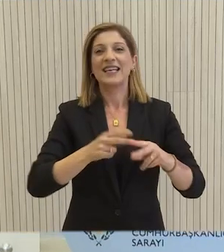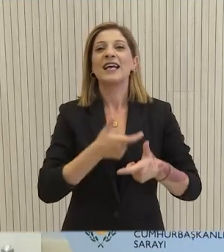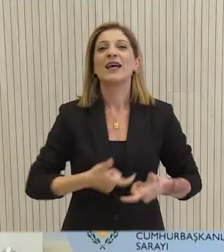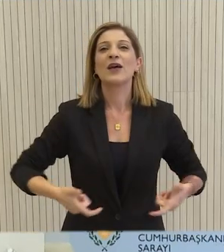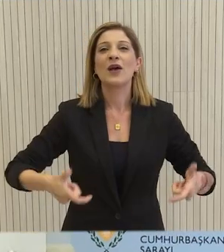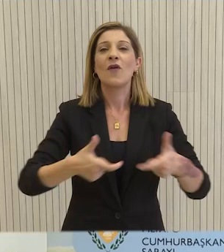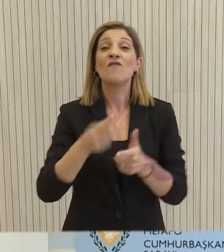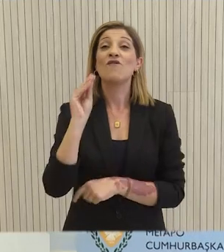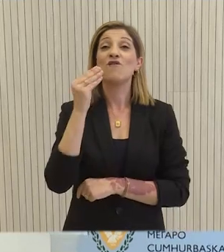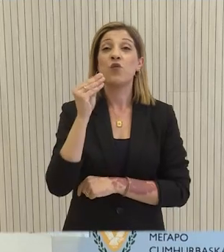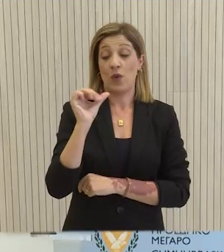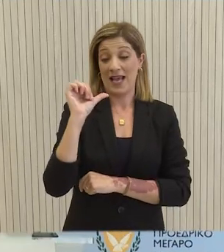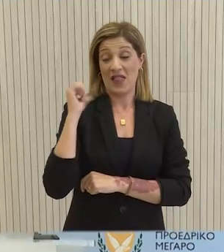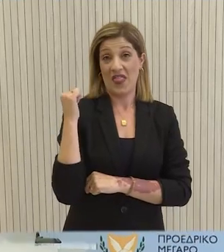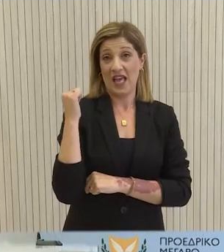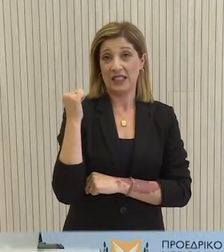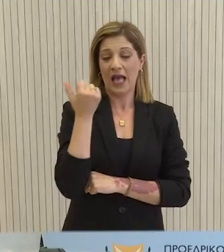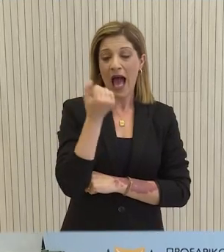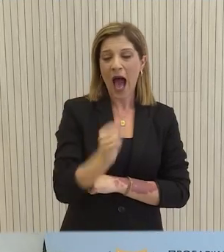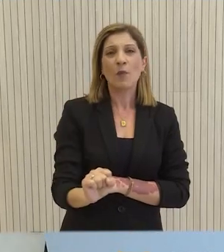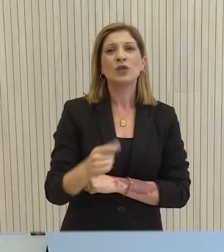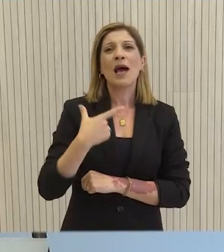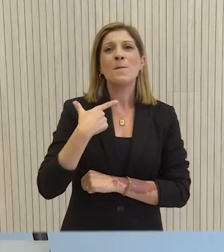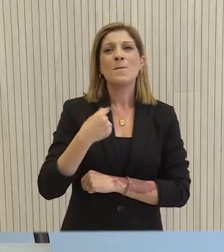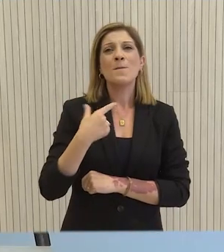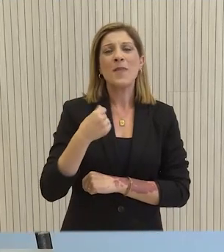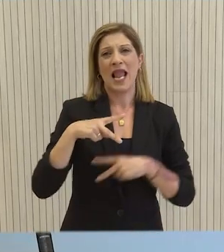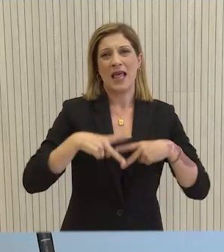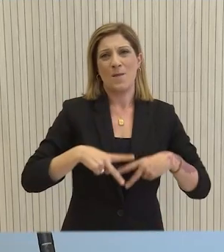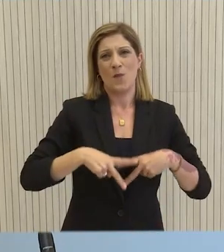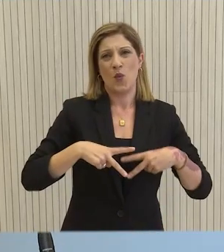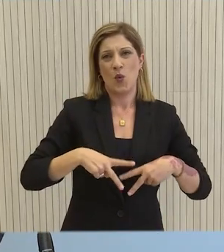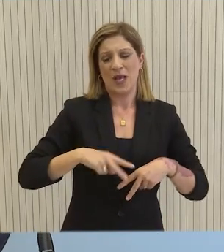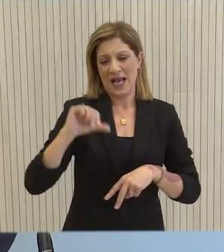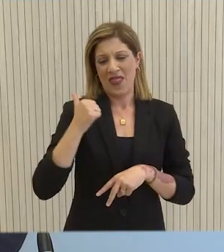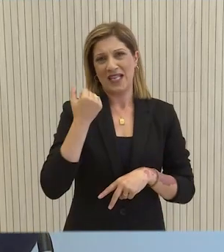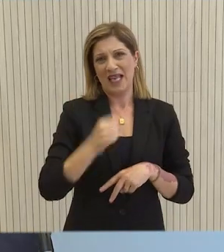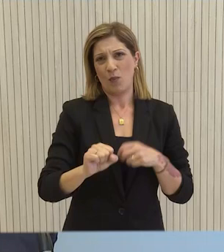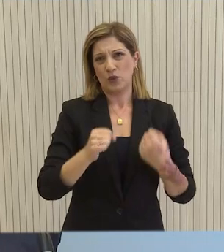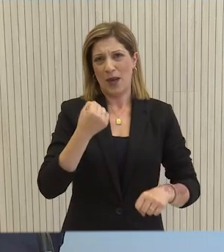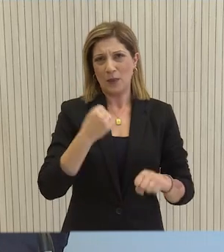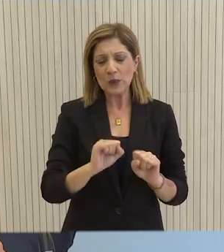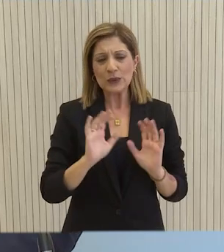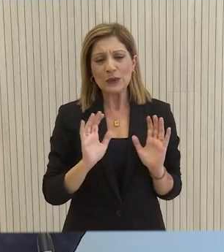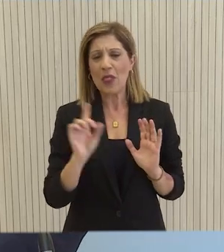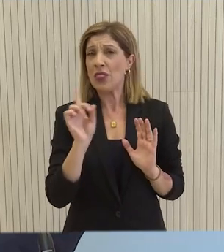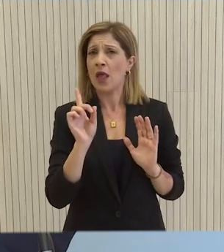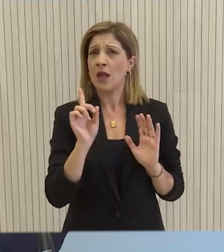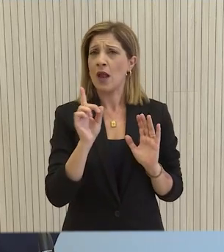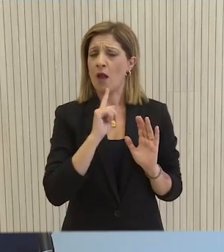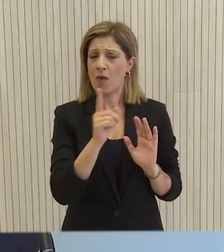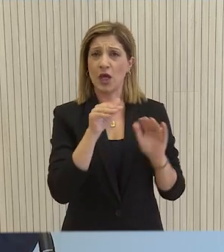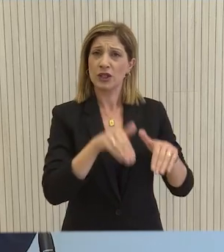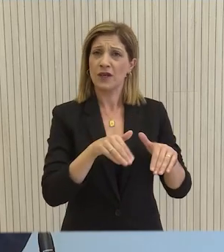της Ολομέλειας της Βουλής. Η απουσία μελών της εκτελεστικής εξουσίας δημιούργησε μια εικόνα η οποία ουδόλως οφείλεται σε ασέβεια έναντι